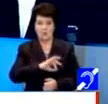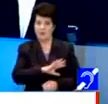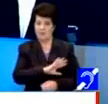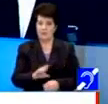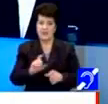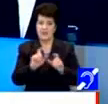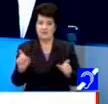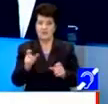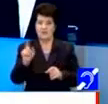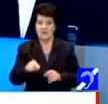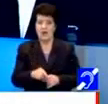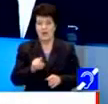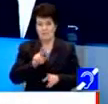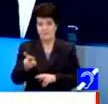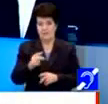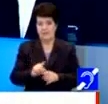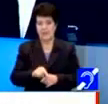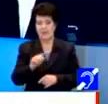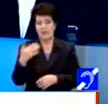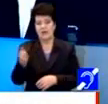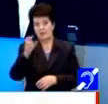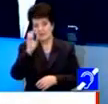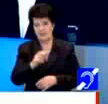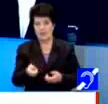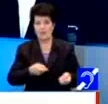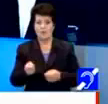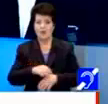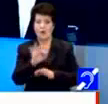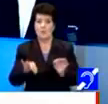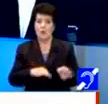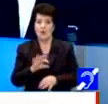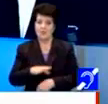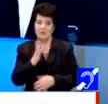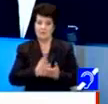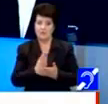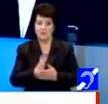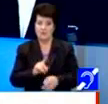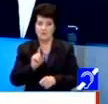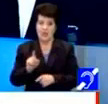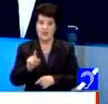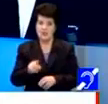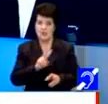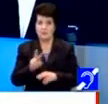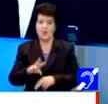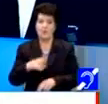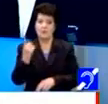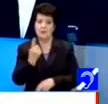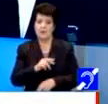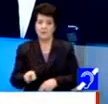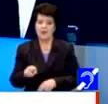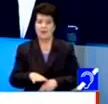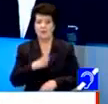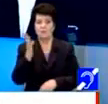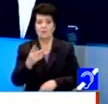de agenți de pază din partea statului. Potrivit unui proiect elaborat de guvernare, au fost excluse serviciile de pază și protecție pentru foștii premieri și foștii